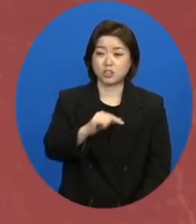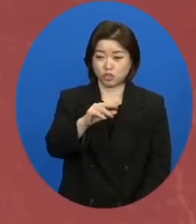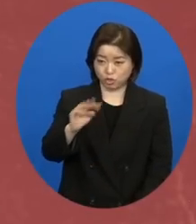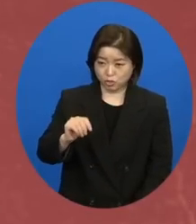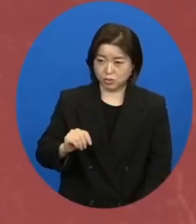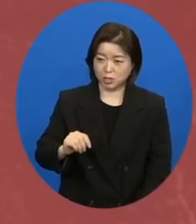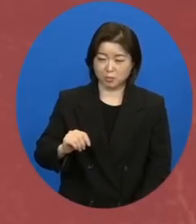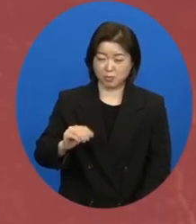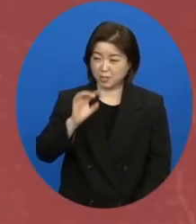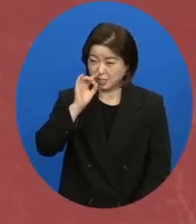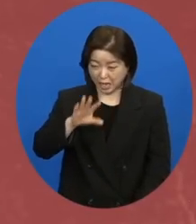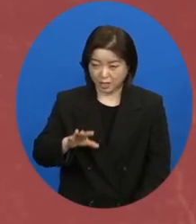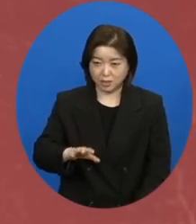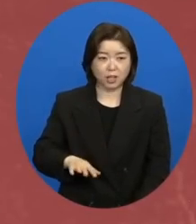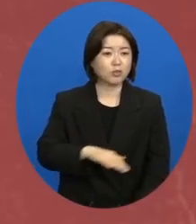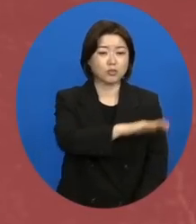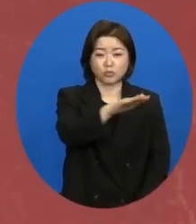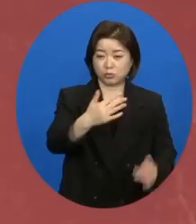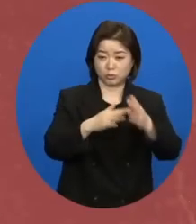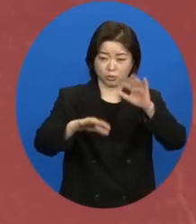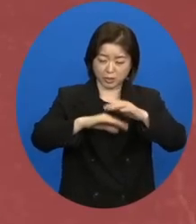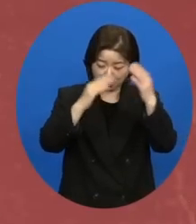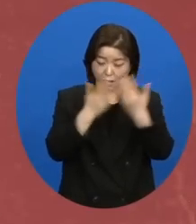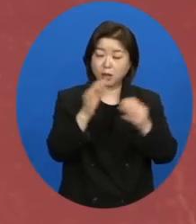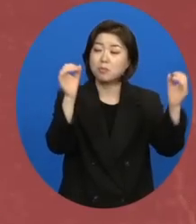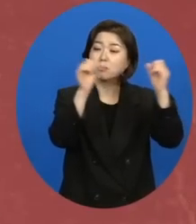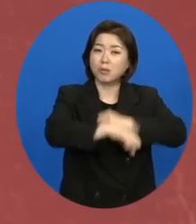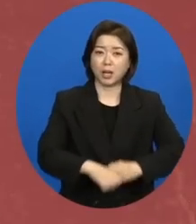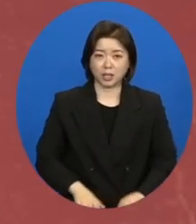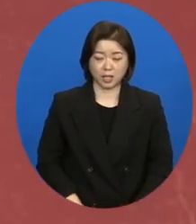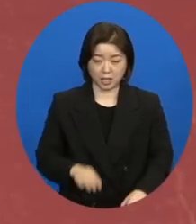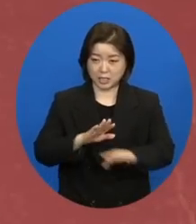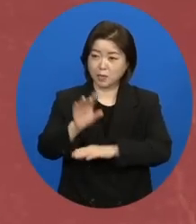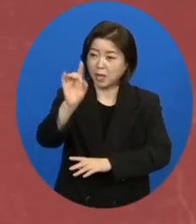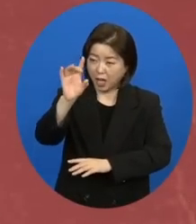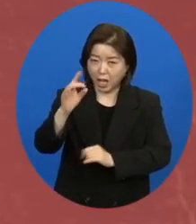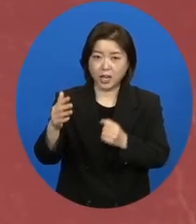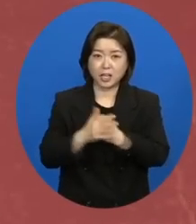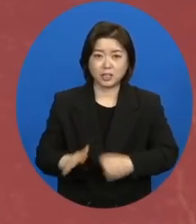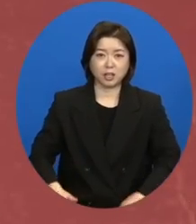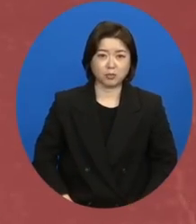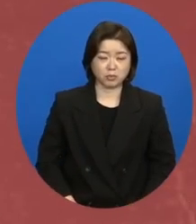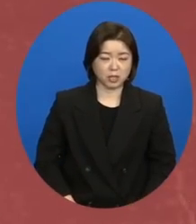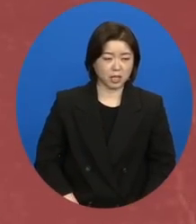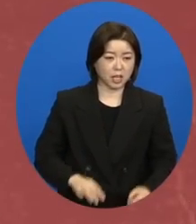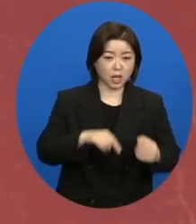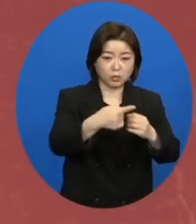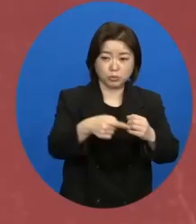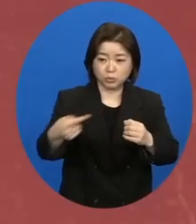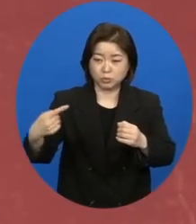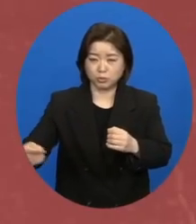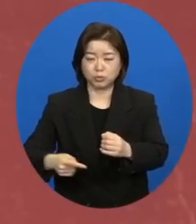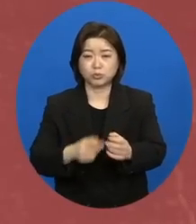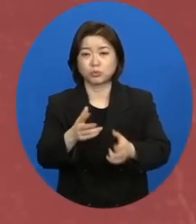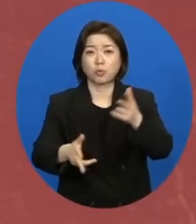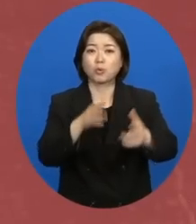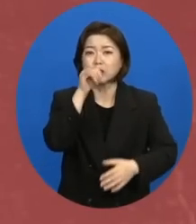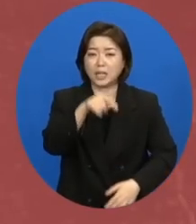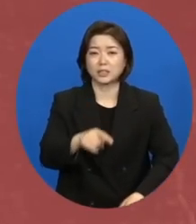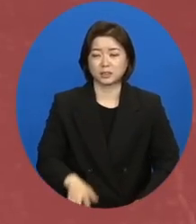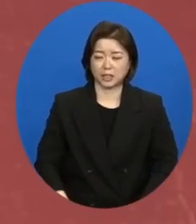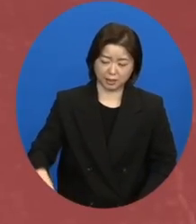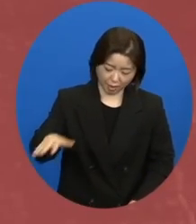안 되면은 동네가 다 망해요. 자동차 하나 때문에 주변에 부속 공장들이 다 있는 거고